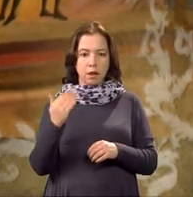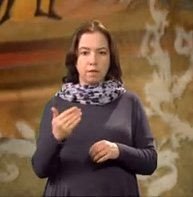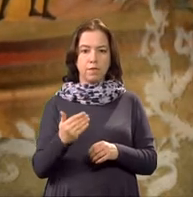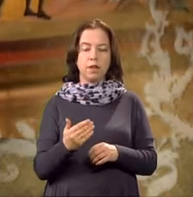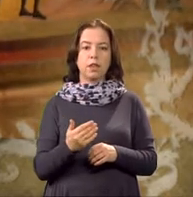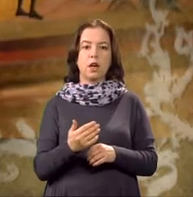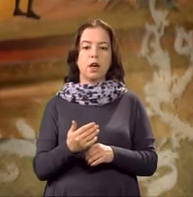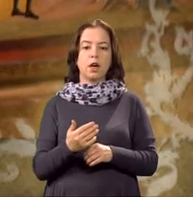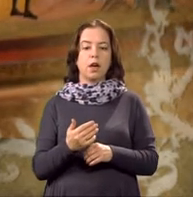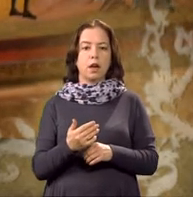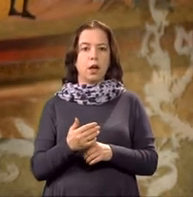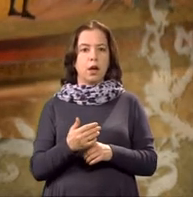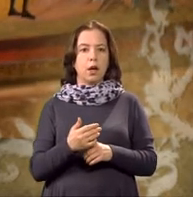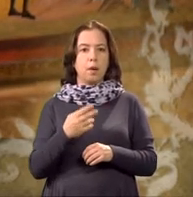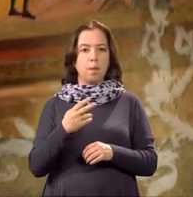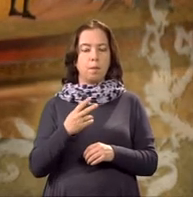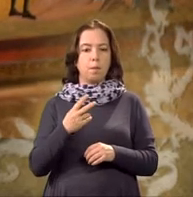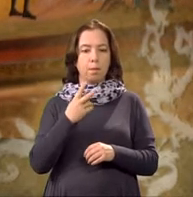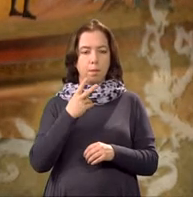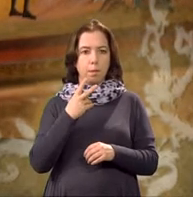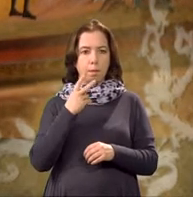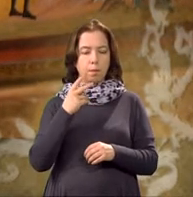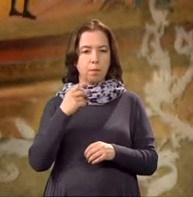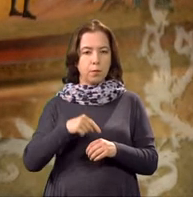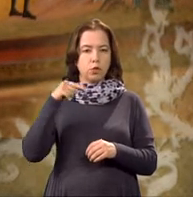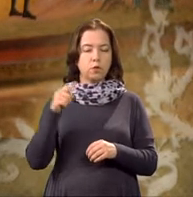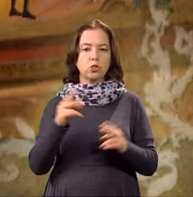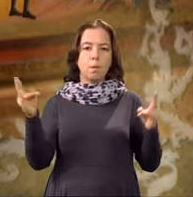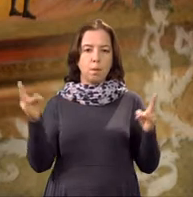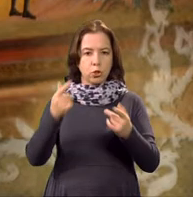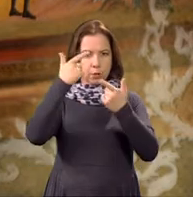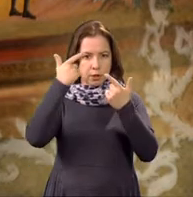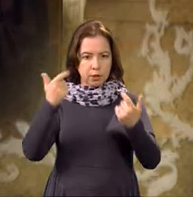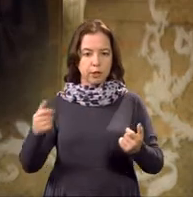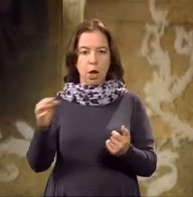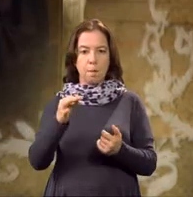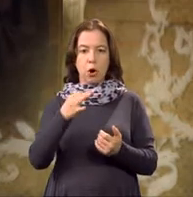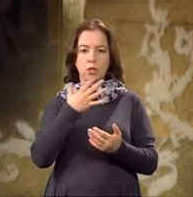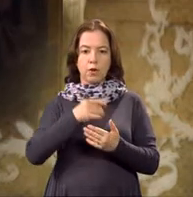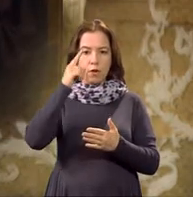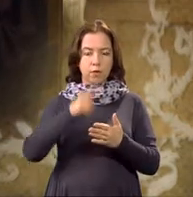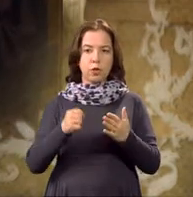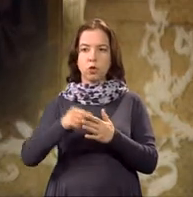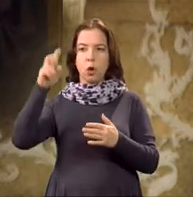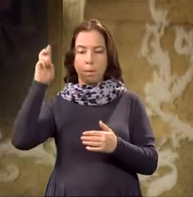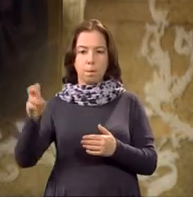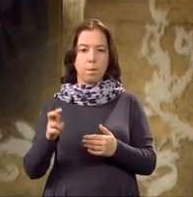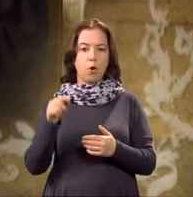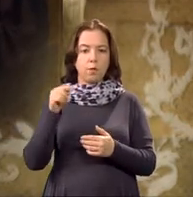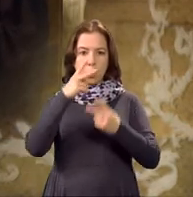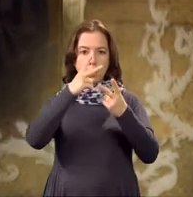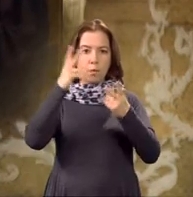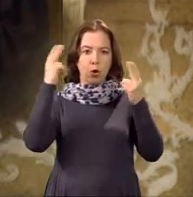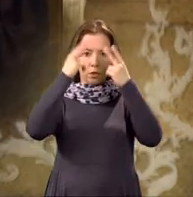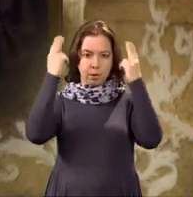як заявити перед лицем усіх людей про свою любов до Бога і прийняти чернечий постриг. Тут, у Звіринецькому